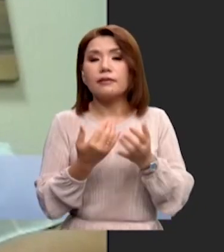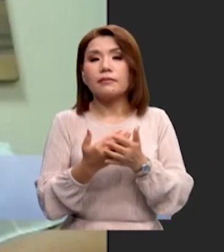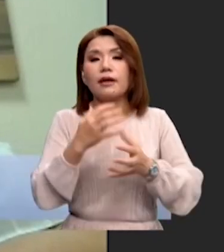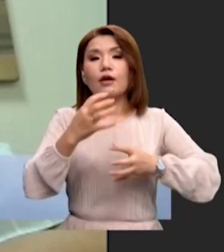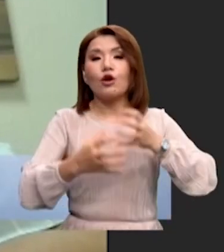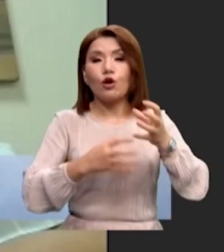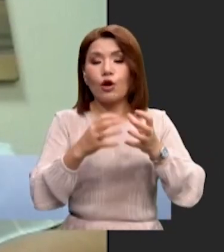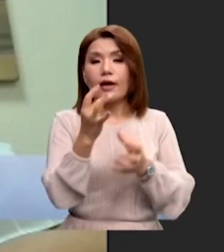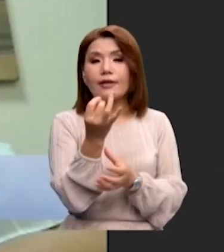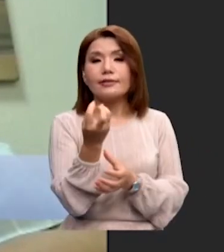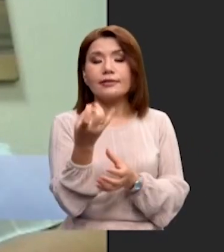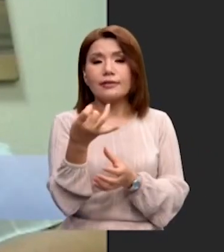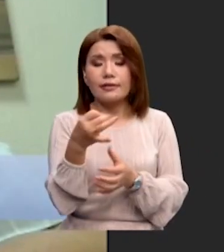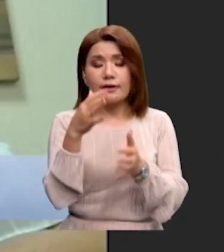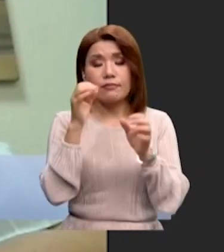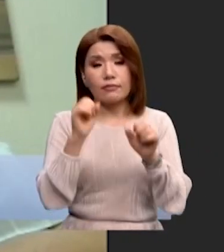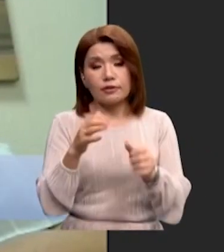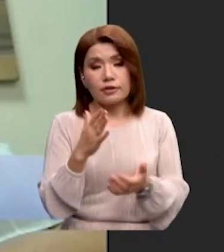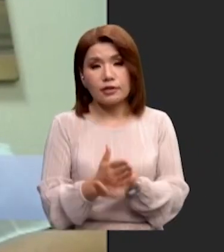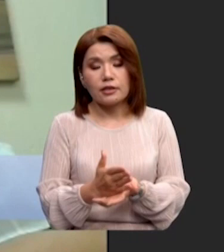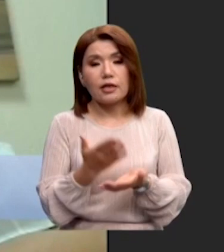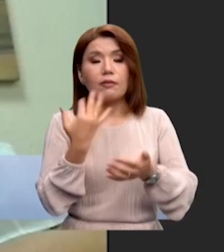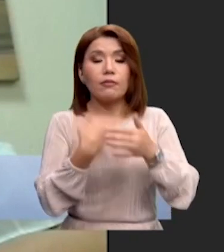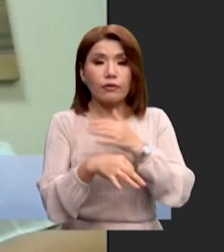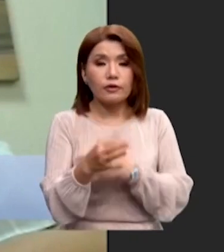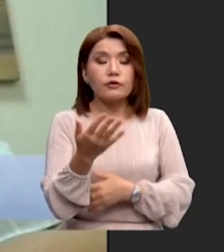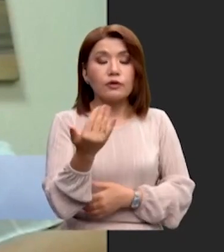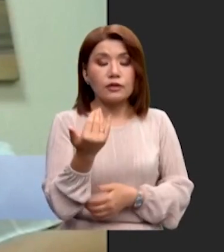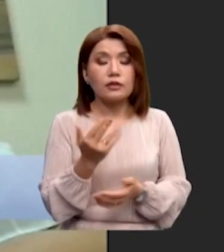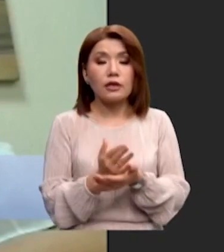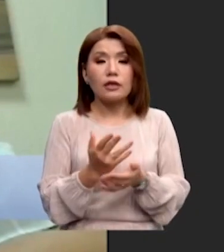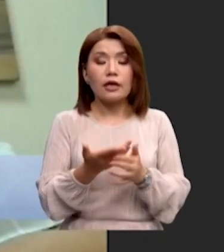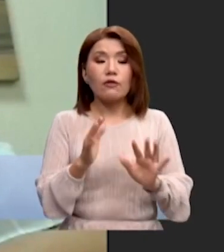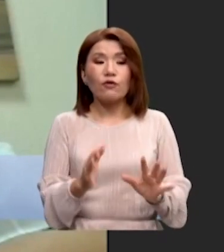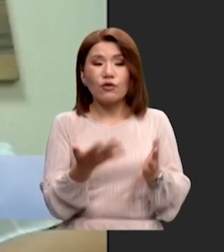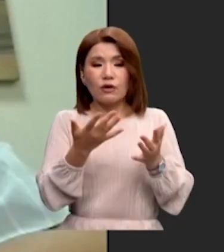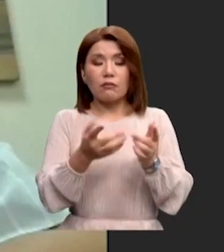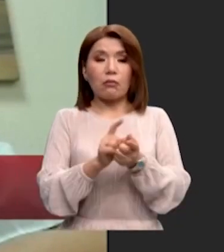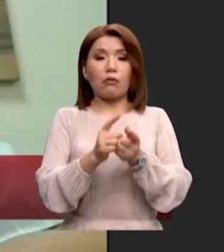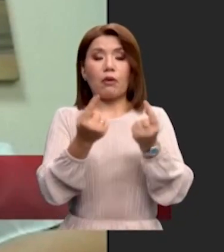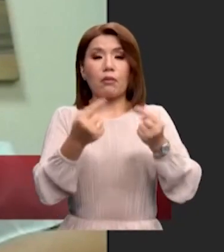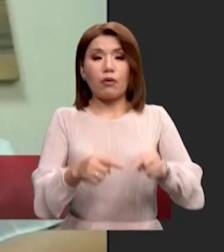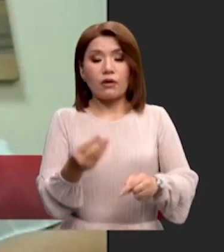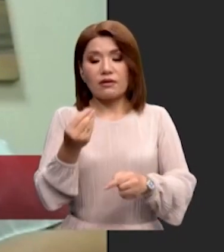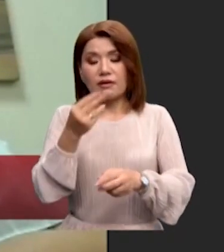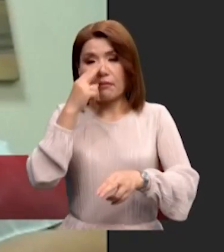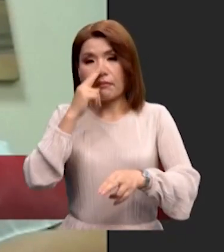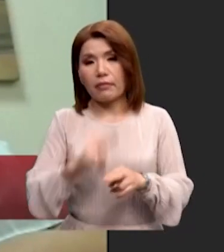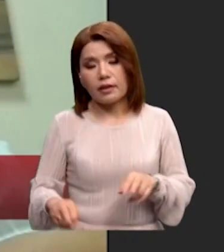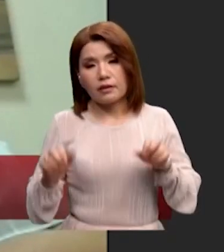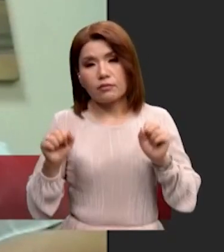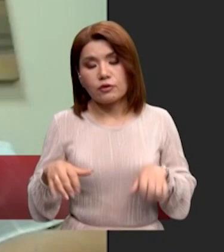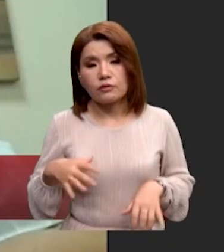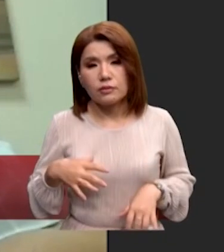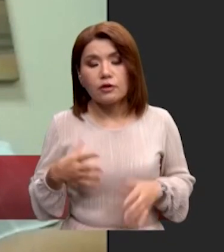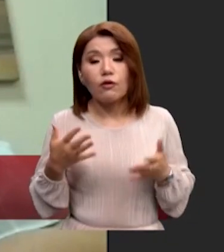қазір рецессия орын алуы мүмкін болжамдар бар. Егер ондай жағдайлар орын алып кетсе, онда сіз қаражатыңыздан тіпті айырылып қалуыңыз